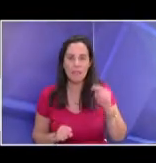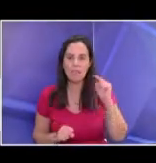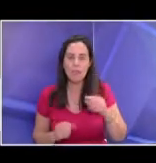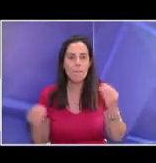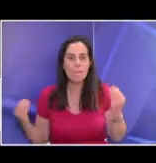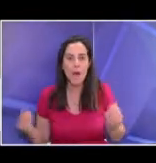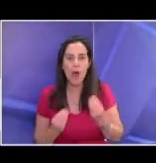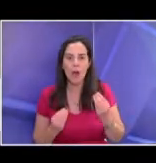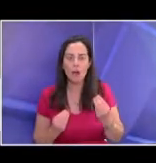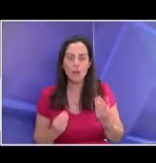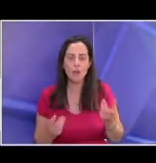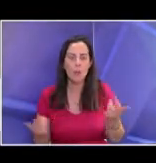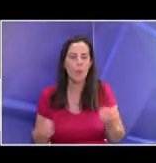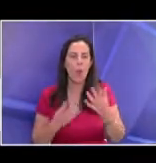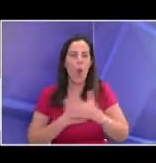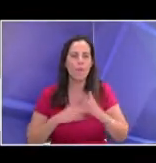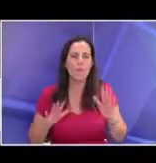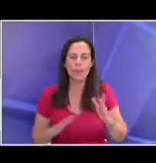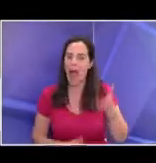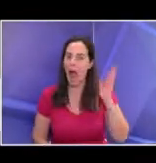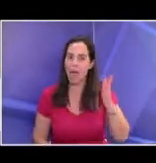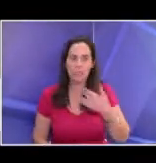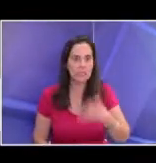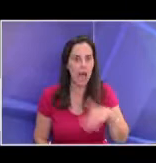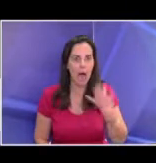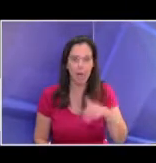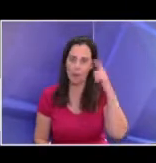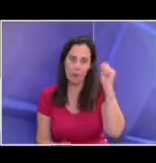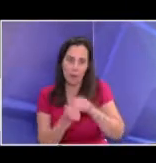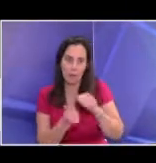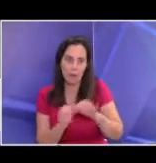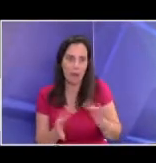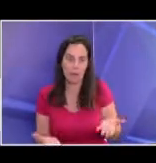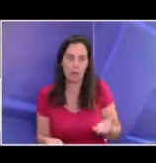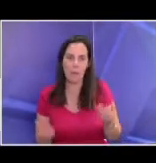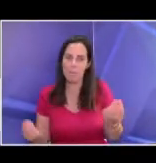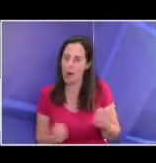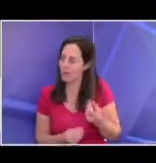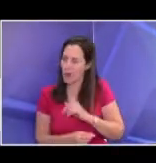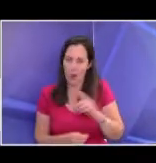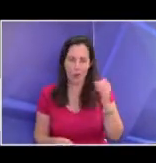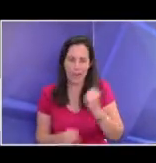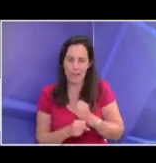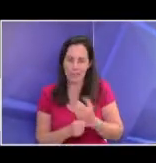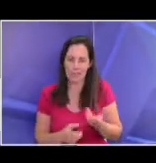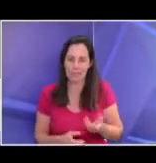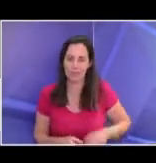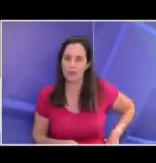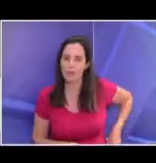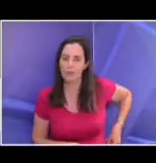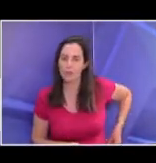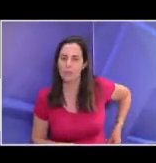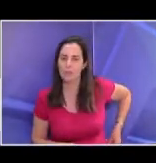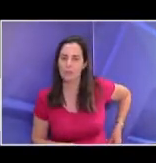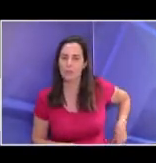כאן במשהו שהוא חובבני, אכזרי מאוד. מטומטם. ובאמת משהו שלא נעשה בשום סרט. שדרך אגב גם יכול להיות...